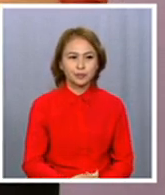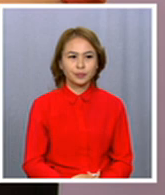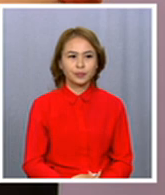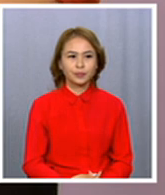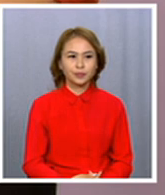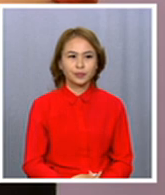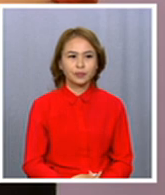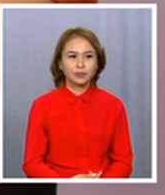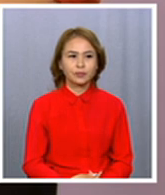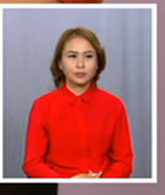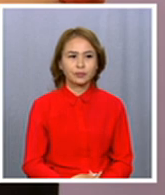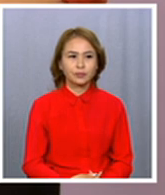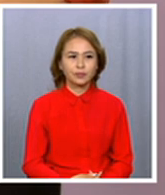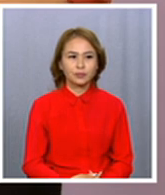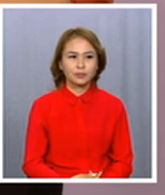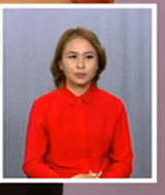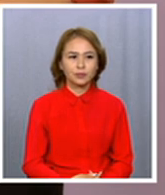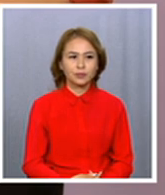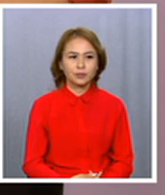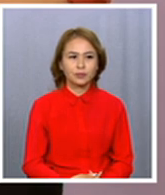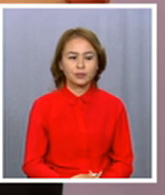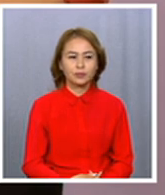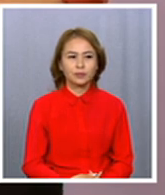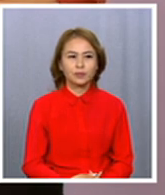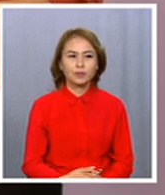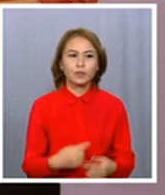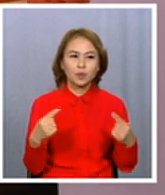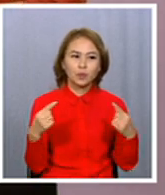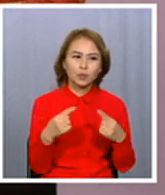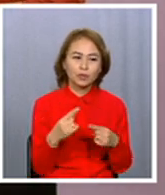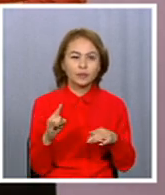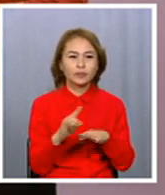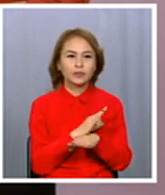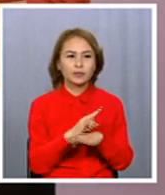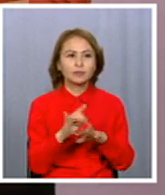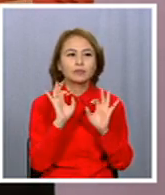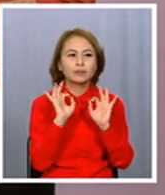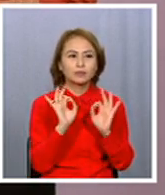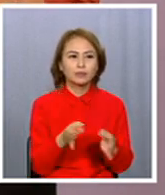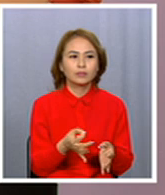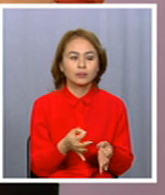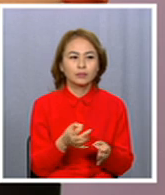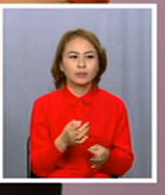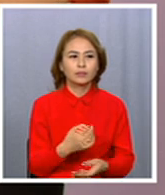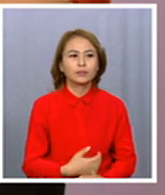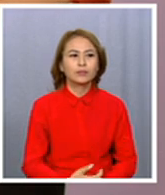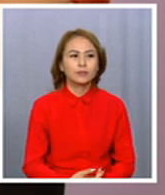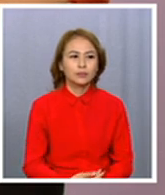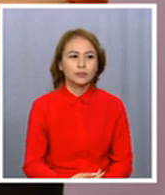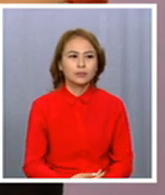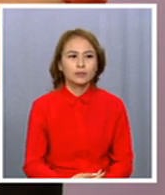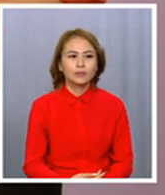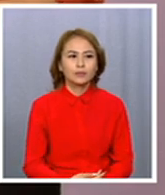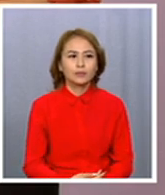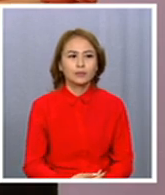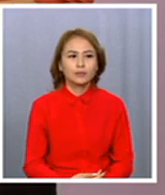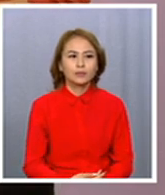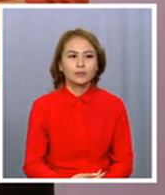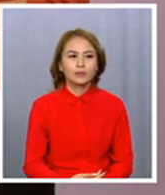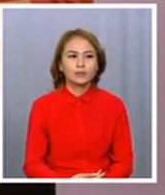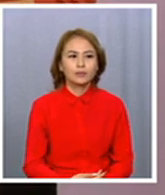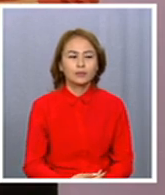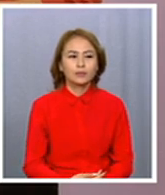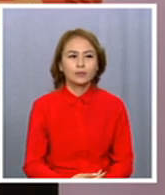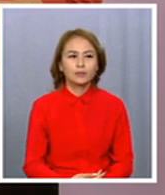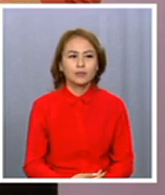аяқ бар. Яғни, бұл ақпарат жалған ба, ақиқат ба? Дұрыс айтасындар, бұл ақпарат ақиқат.